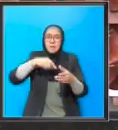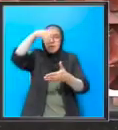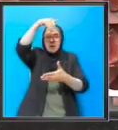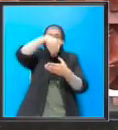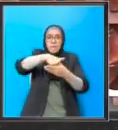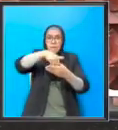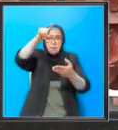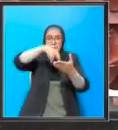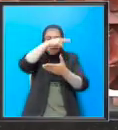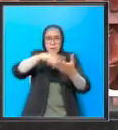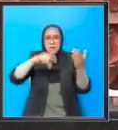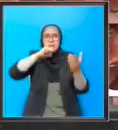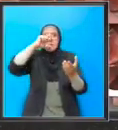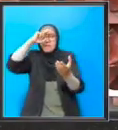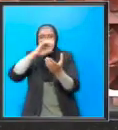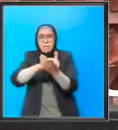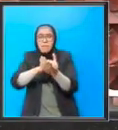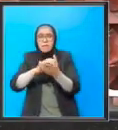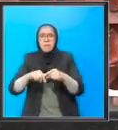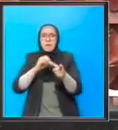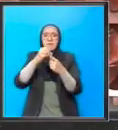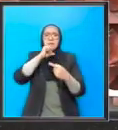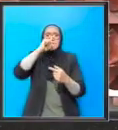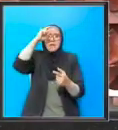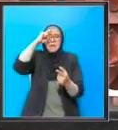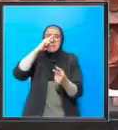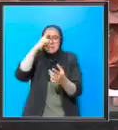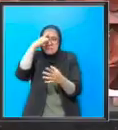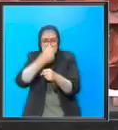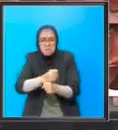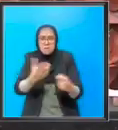tidak perlu datang daripada lantai dewan